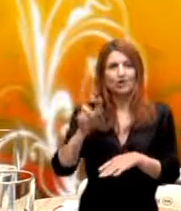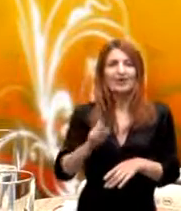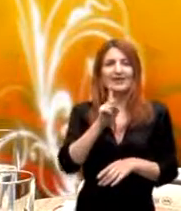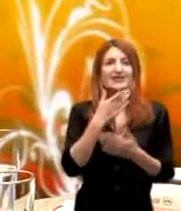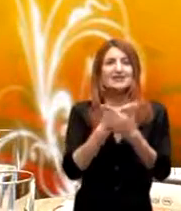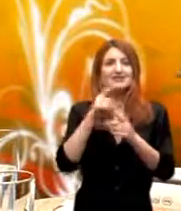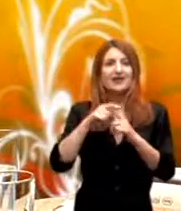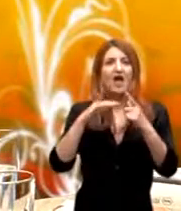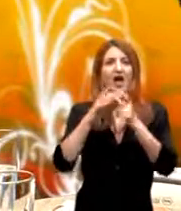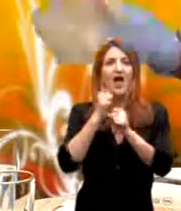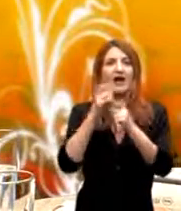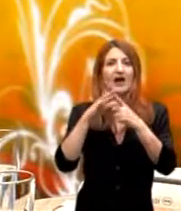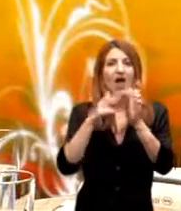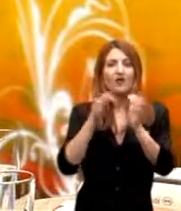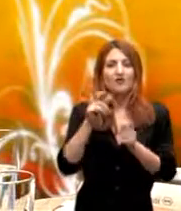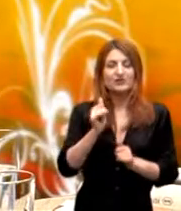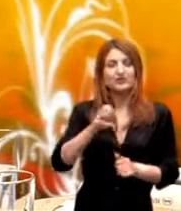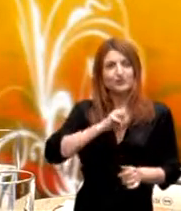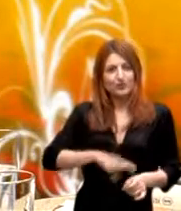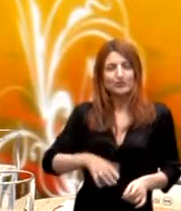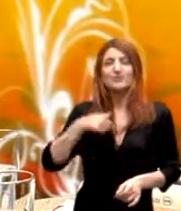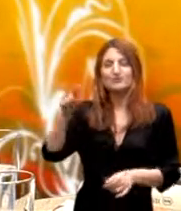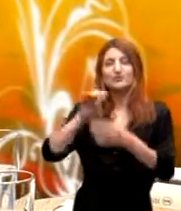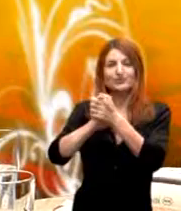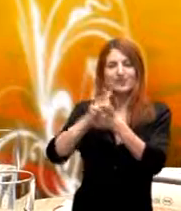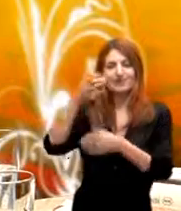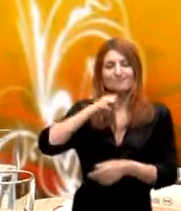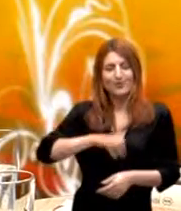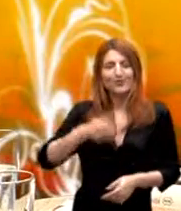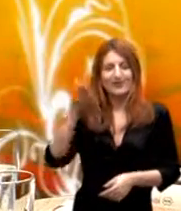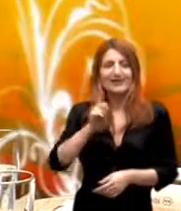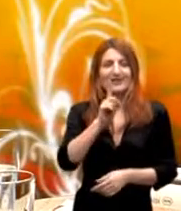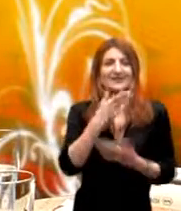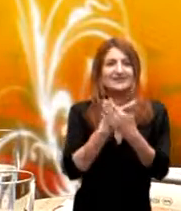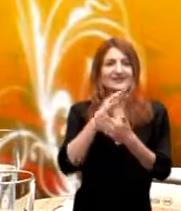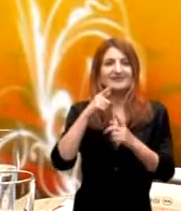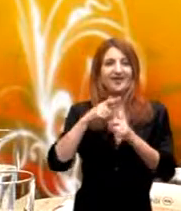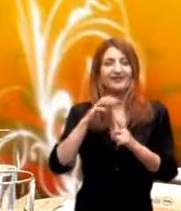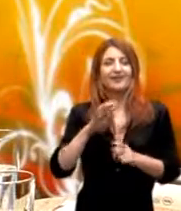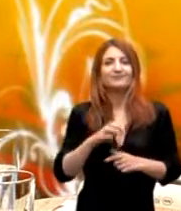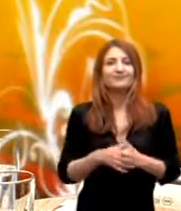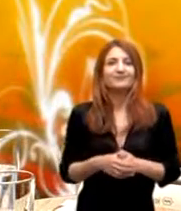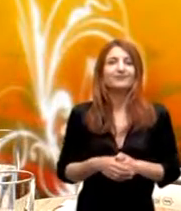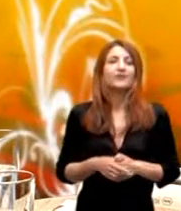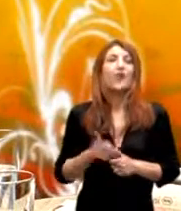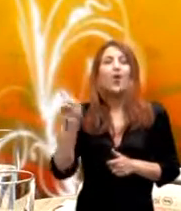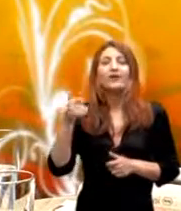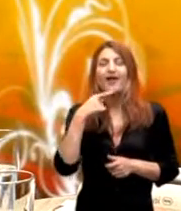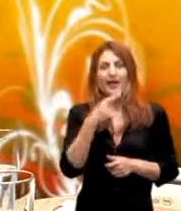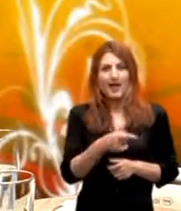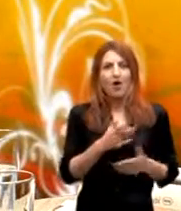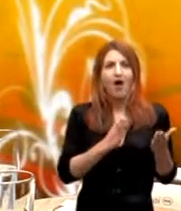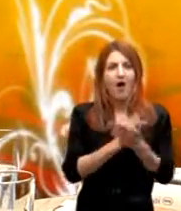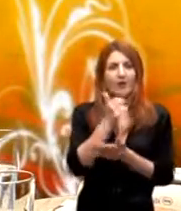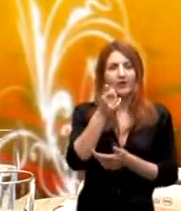rođendan. Izete, čestitamo ti rođendan svi odavde. I ja mu čestitam, Izete. Izete, svako dobro. Dobro, on čuje mi se. On je kazao, da, ako